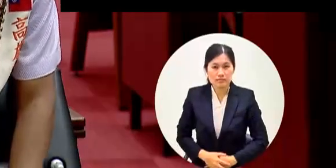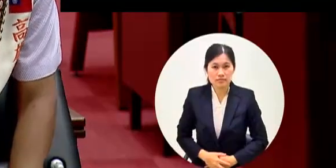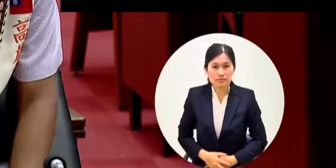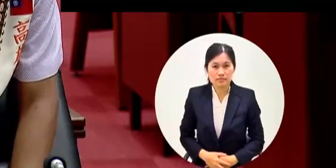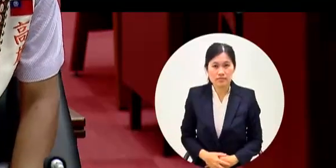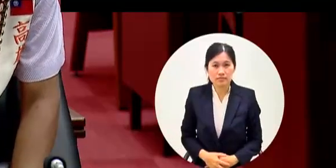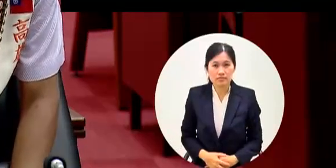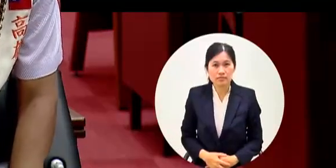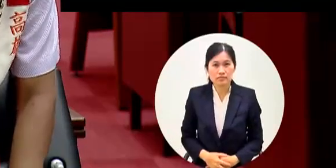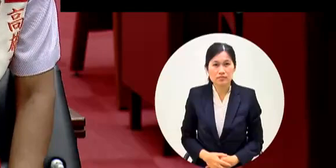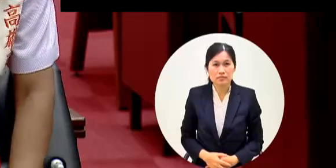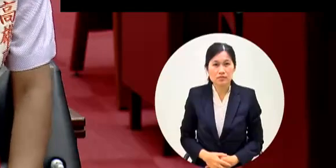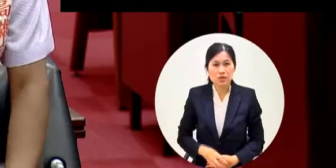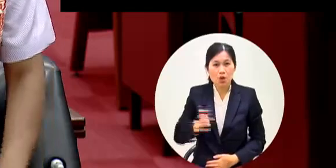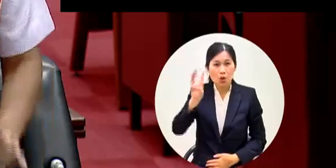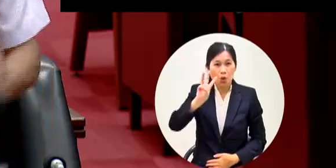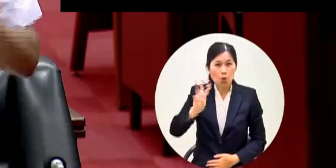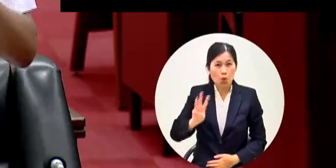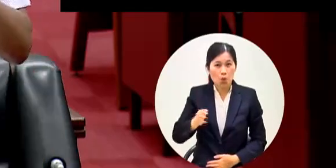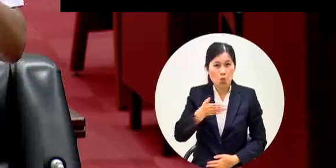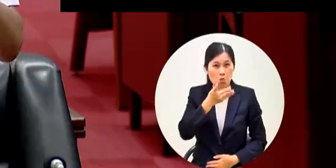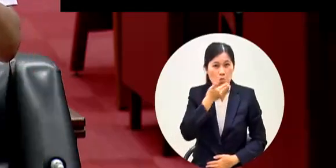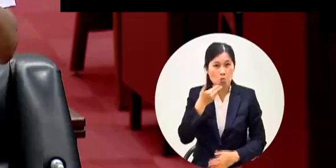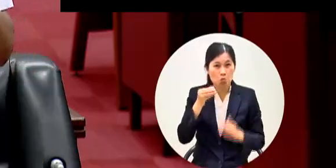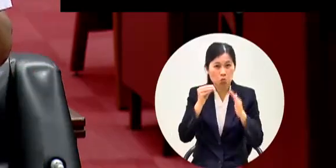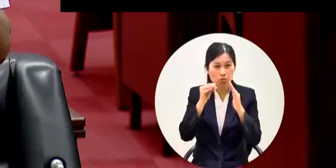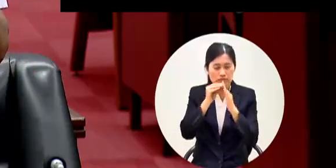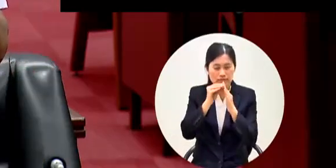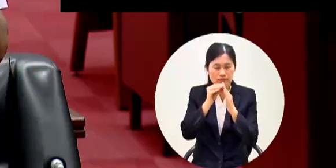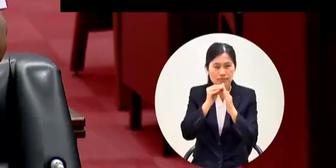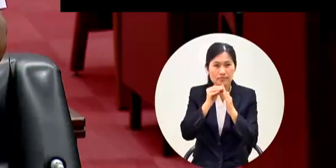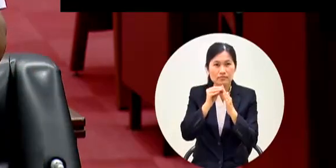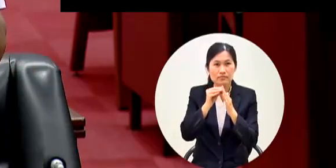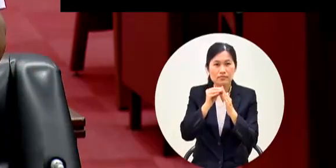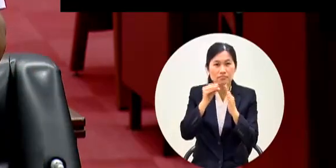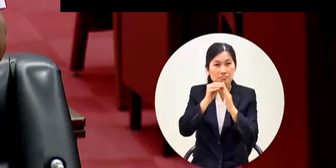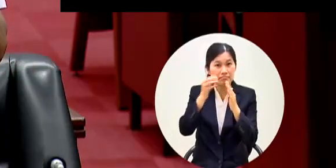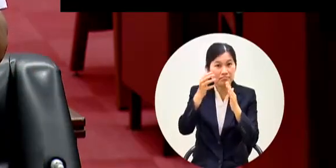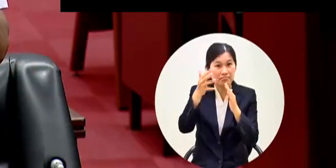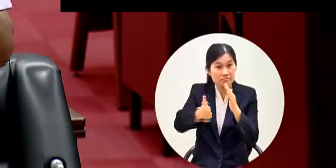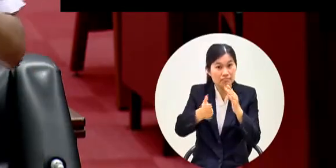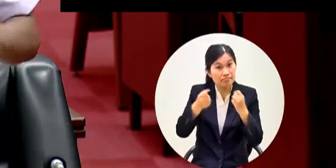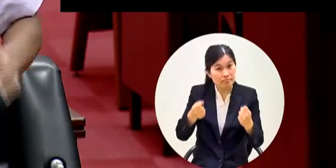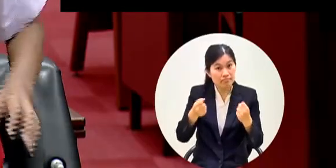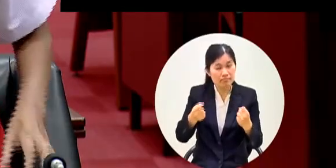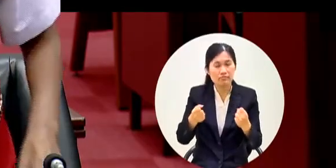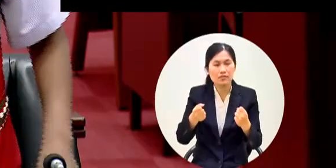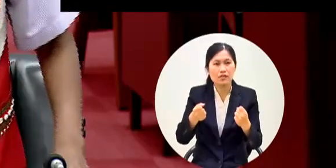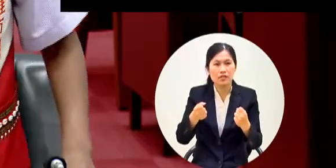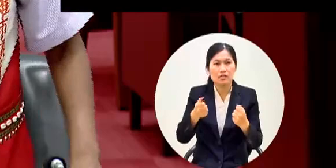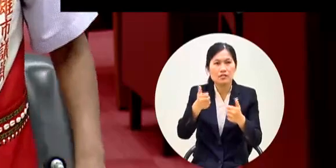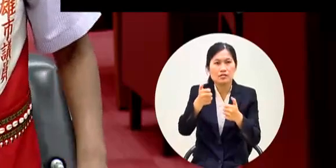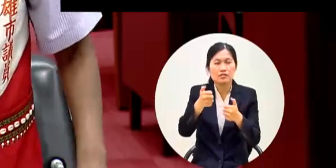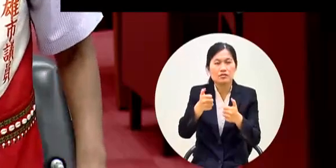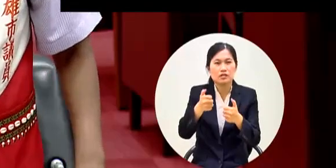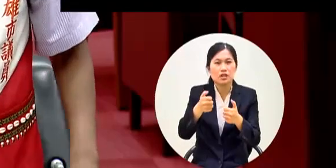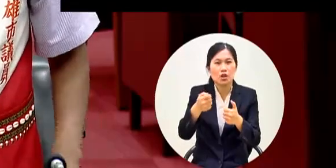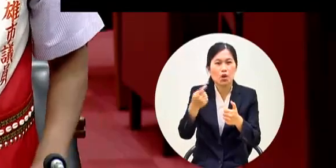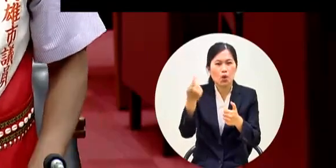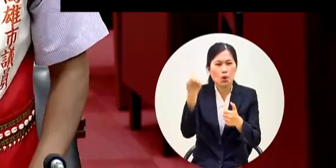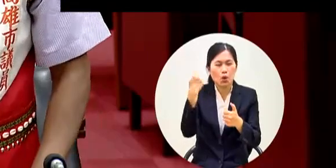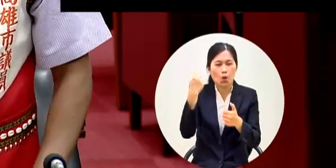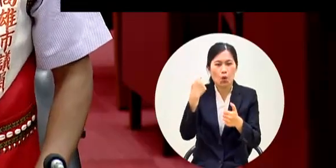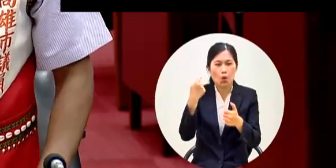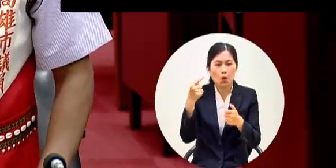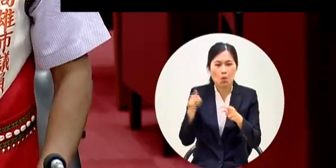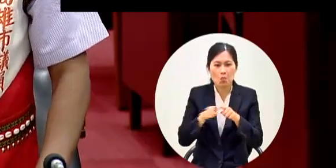关系，这一分钟就好。因为我是开200多公里。才来这个地方了。 再五分钟，